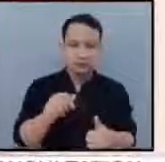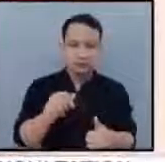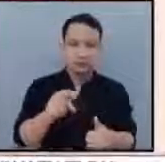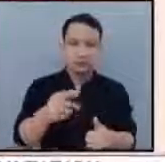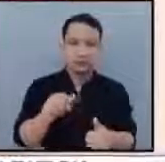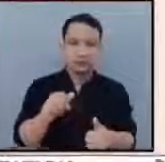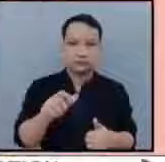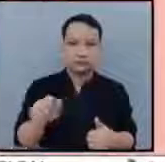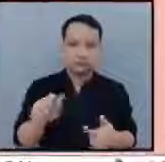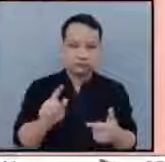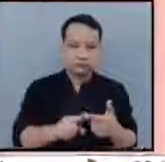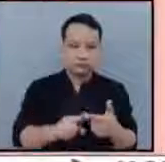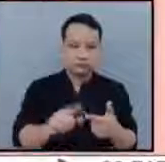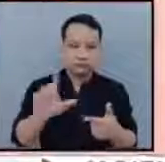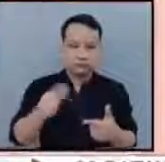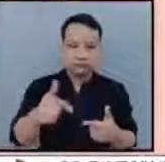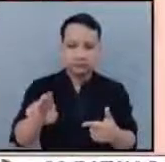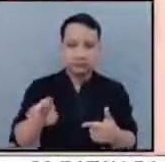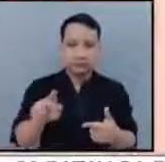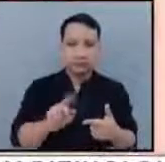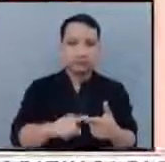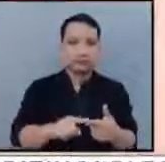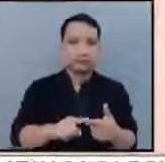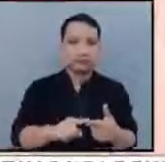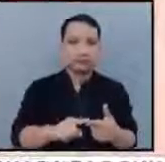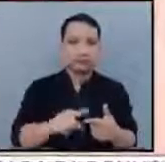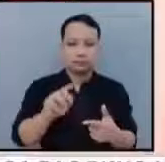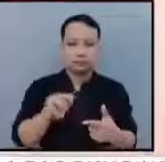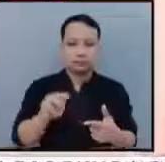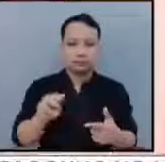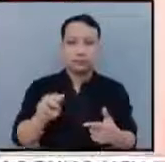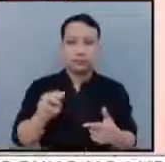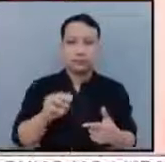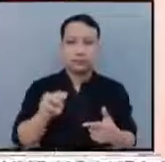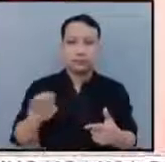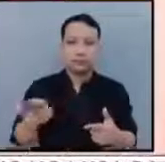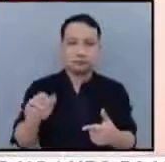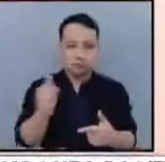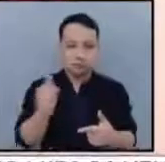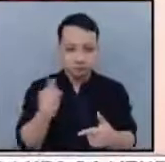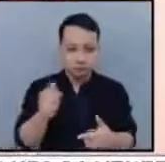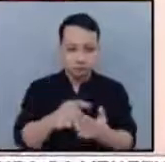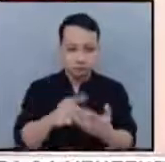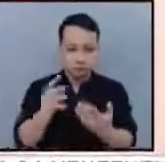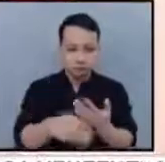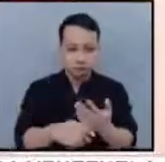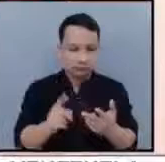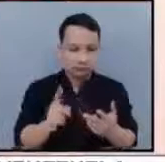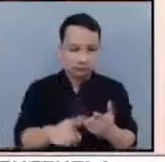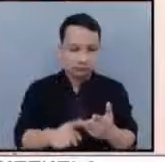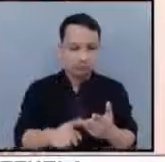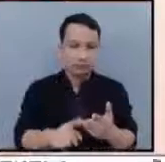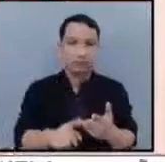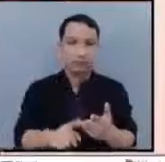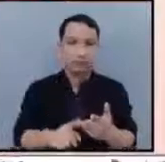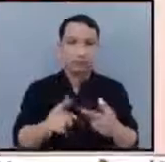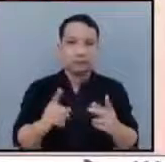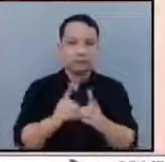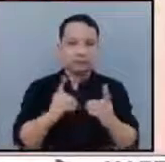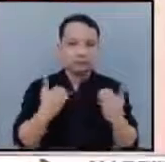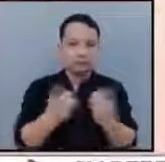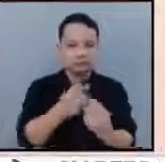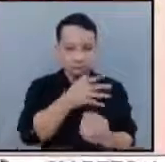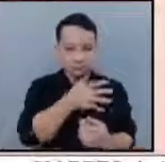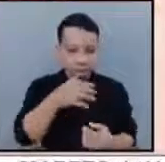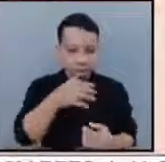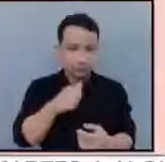Mayor's Office through MMO RAP or Rice Allowance Program, pati na yung Department of Agriculture ng municipality namin,